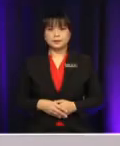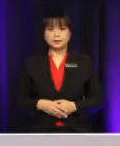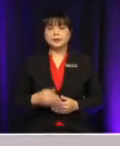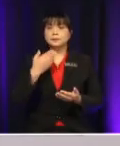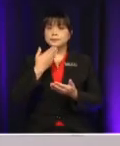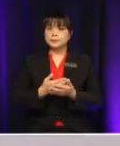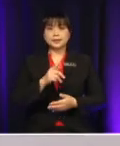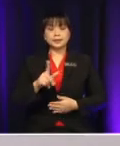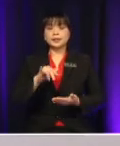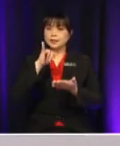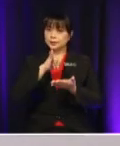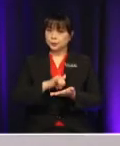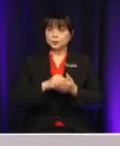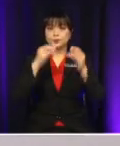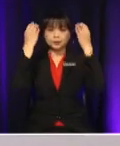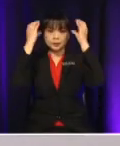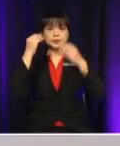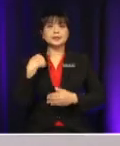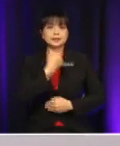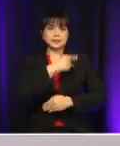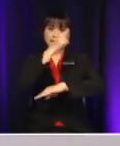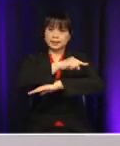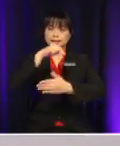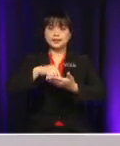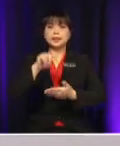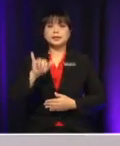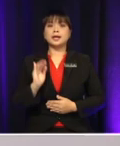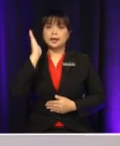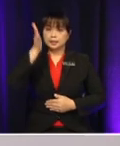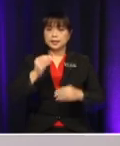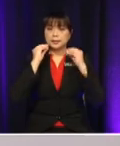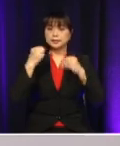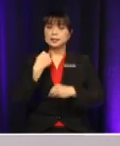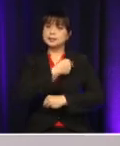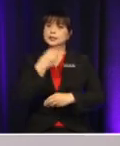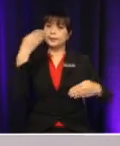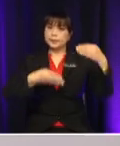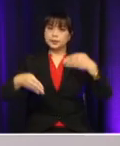Itulah Dek guru kita pada hari ini yang akan mengajak kita mata pelajaran